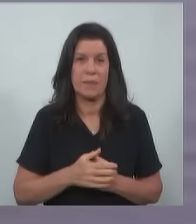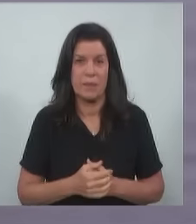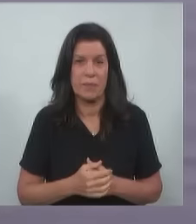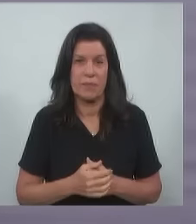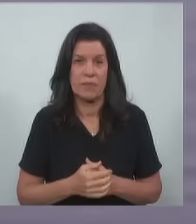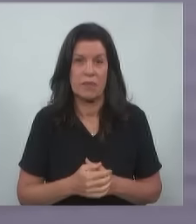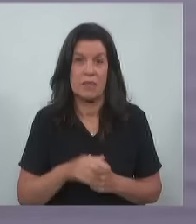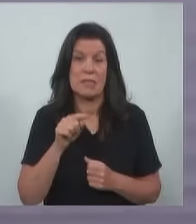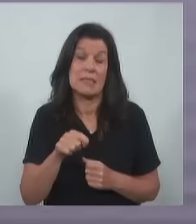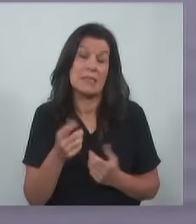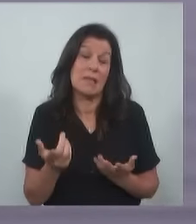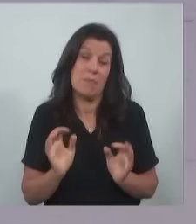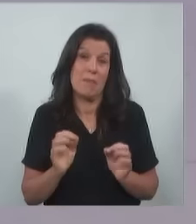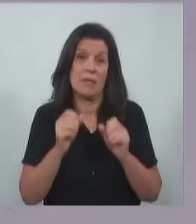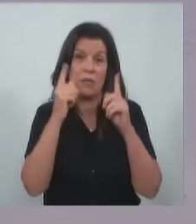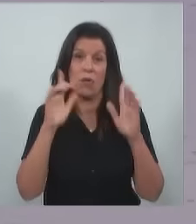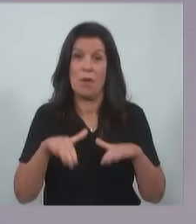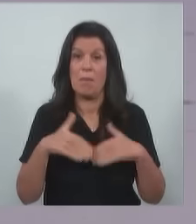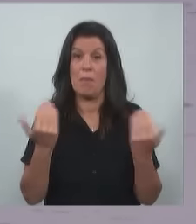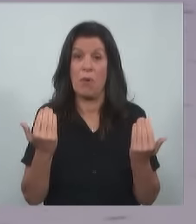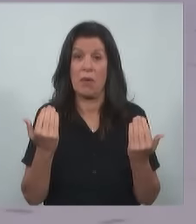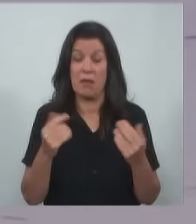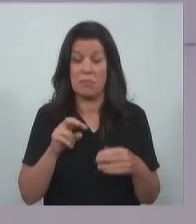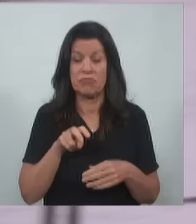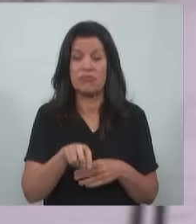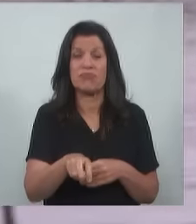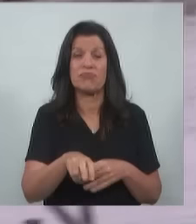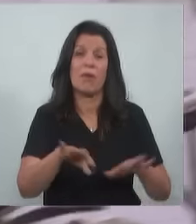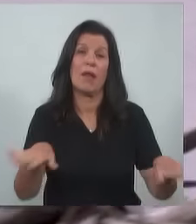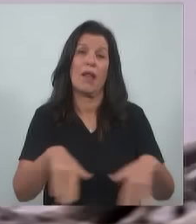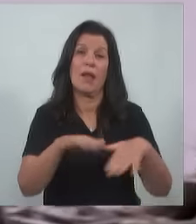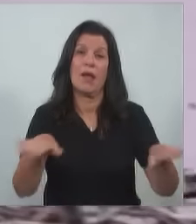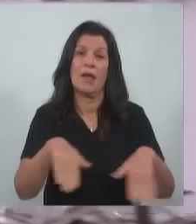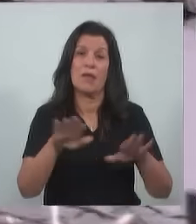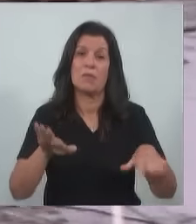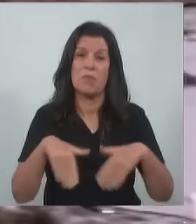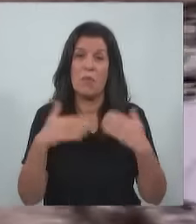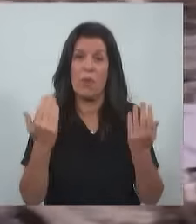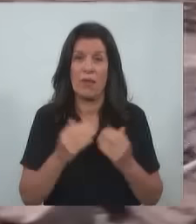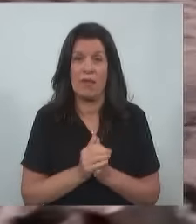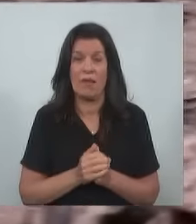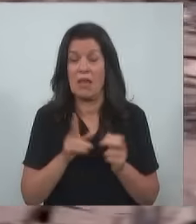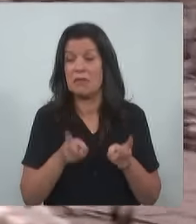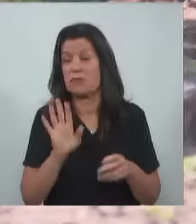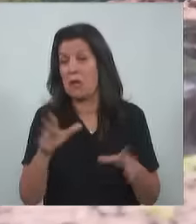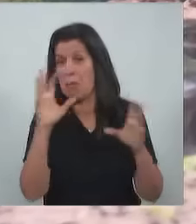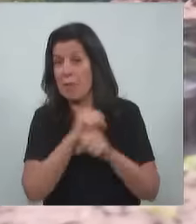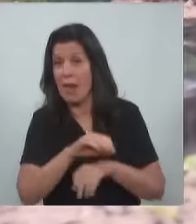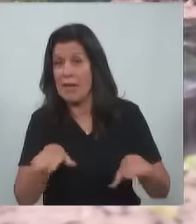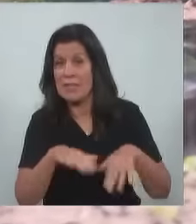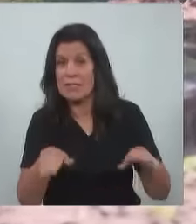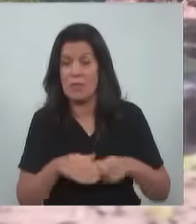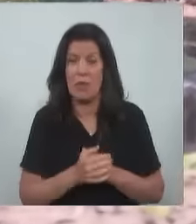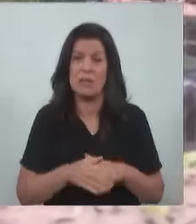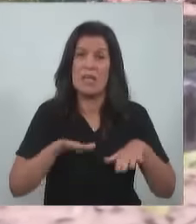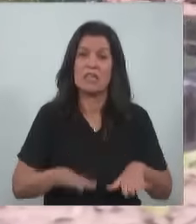לקום בבוקר, לקחת מגבת ולרדת לים, לעשות שחייה בוקר, שחייה לילית, לשבת עם הילדים בשבת, אחרי